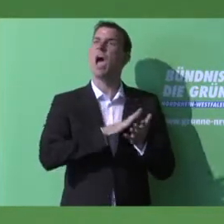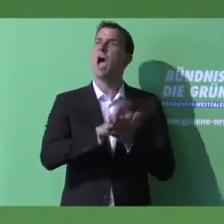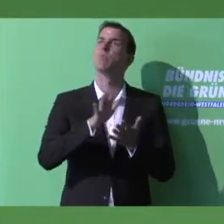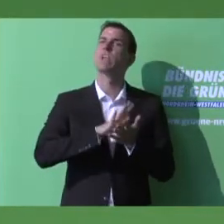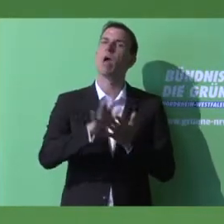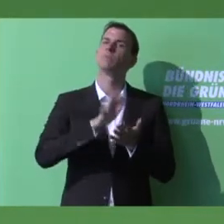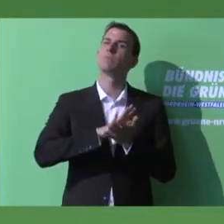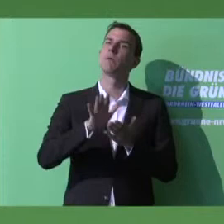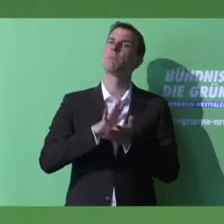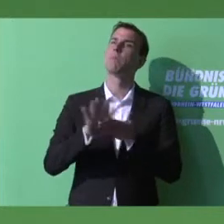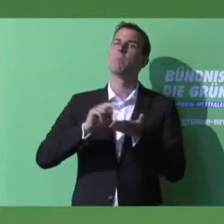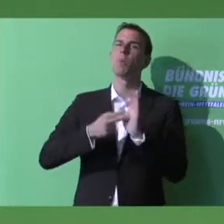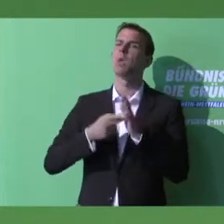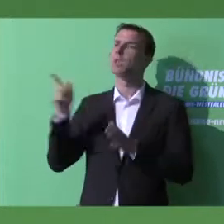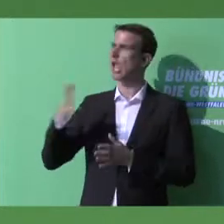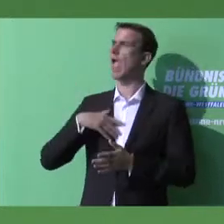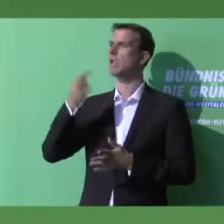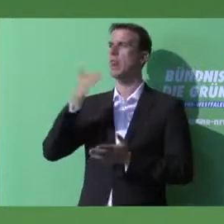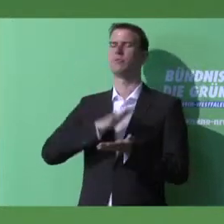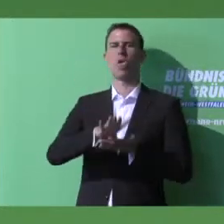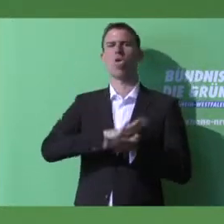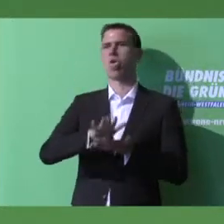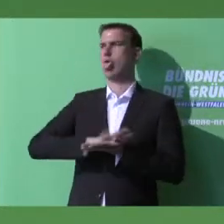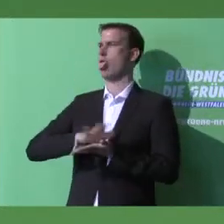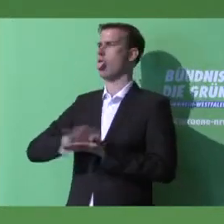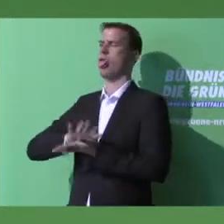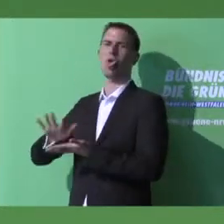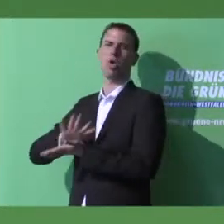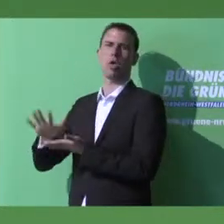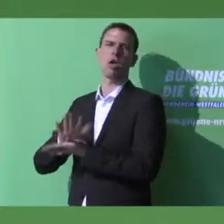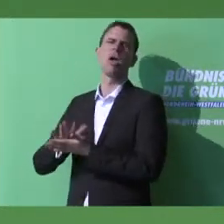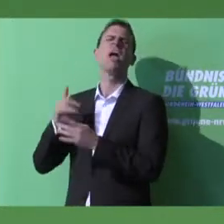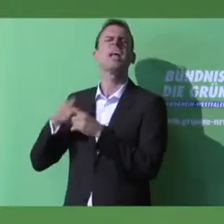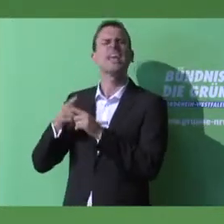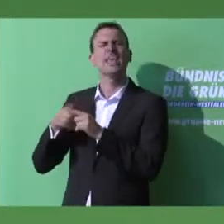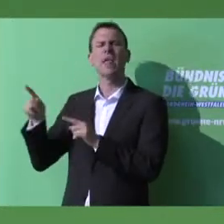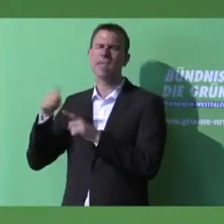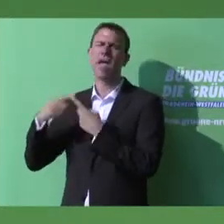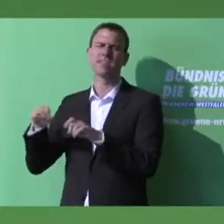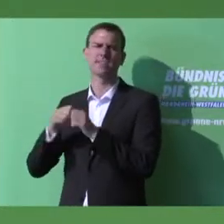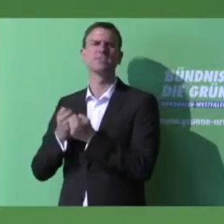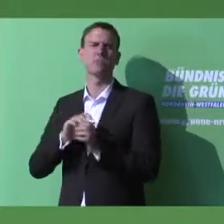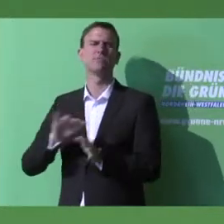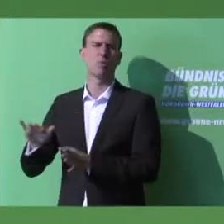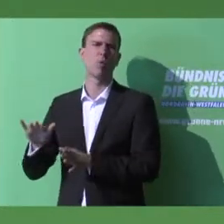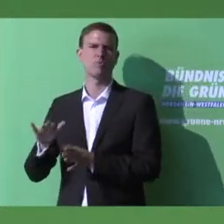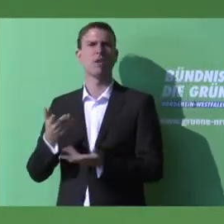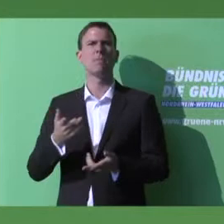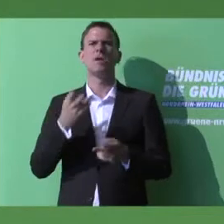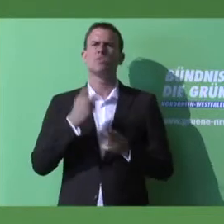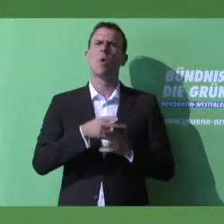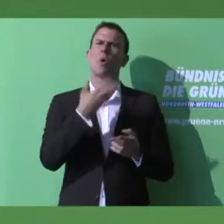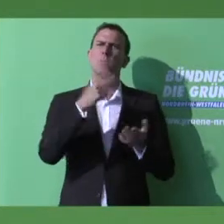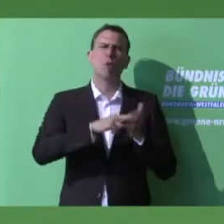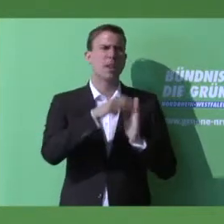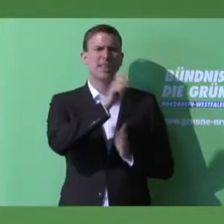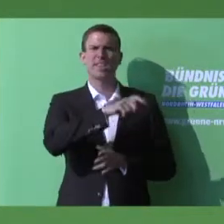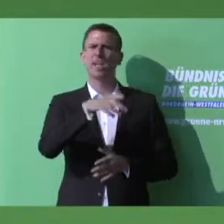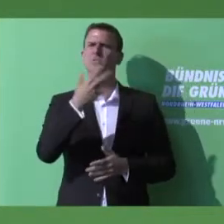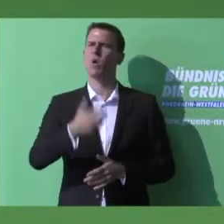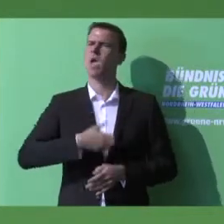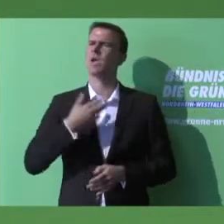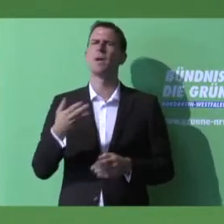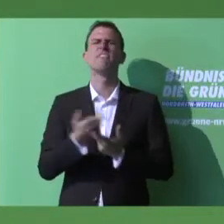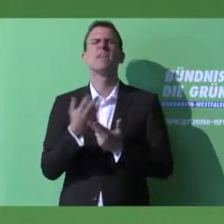ausgabewütige Politiker so viel Geld ausgegeben haben. Und bei allem Ärger über solche Projekte wie